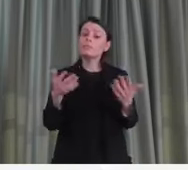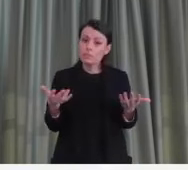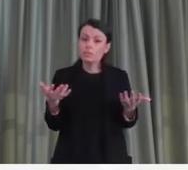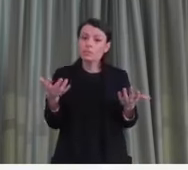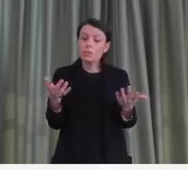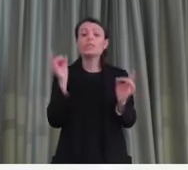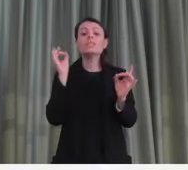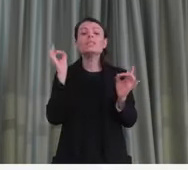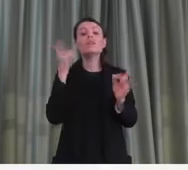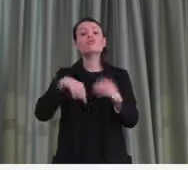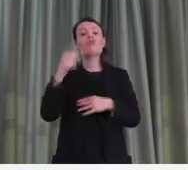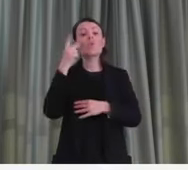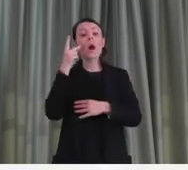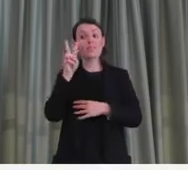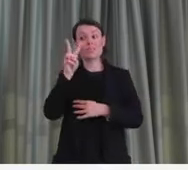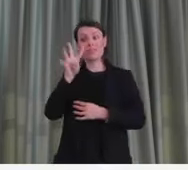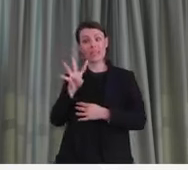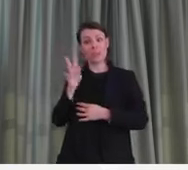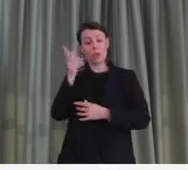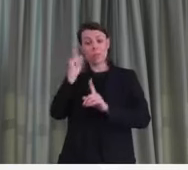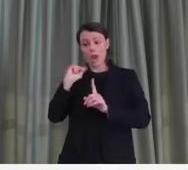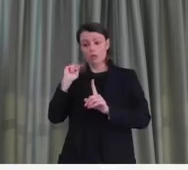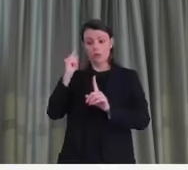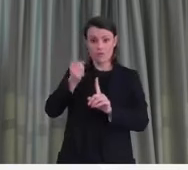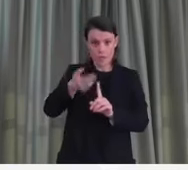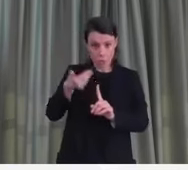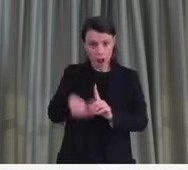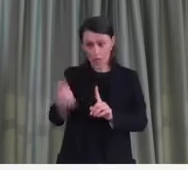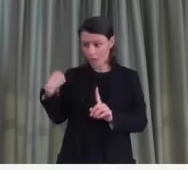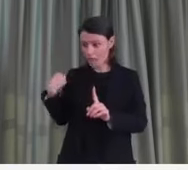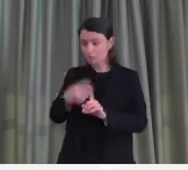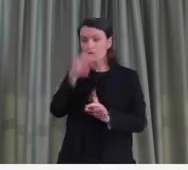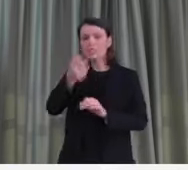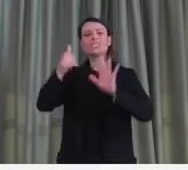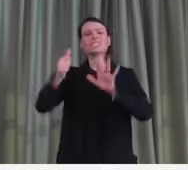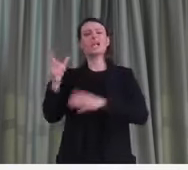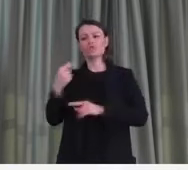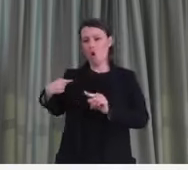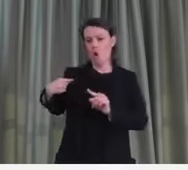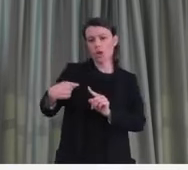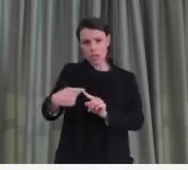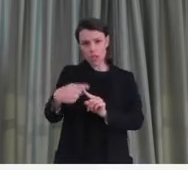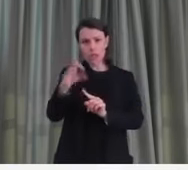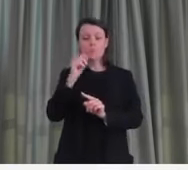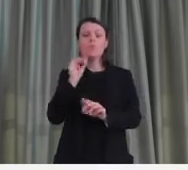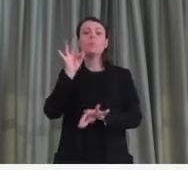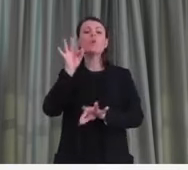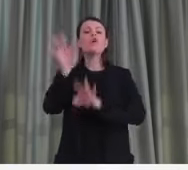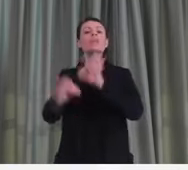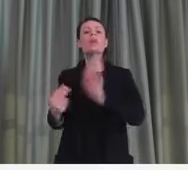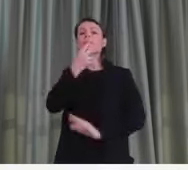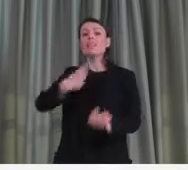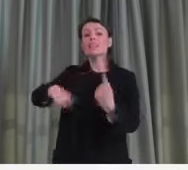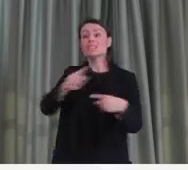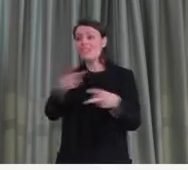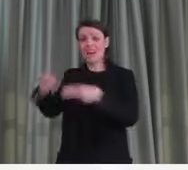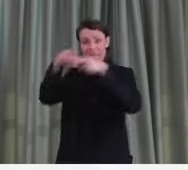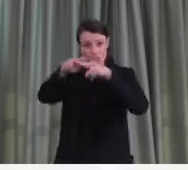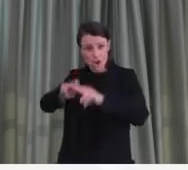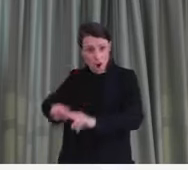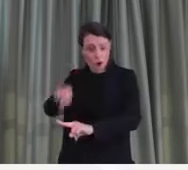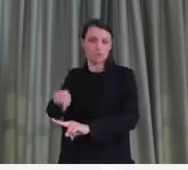24 marzo a oggi quindi negli ultimi sei giorni i ricoveri in terapia intensiva e questo è un dato è un